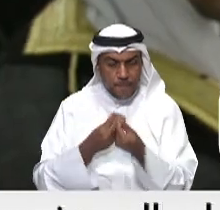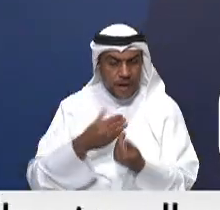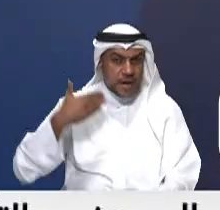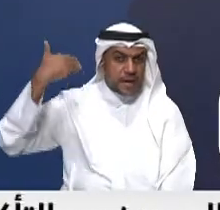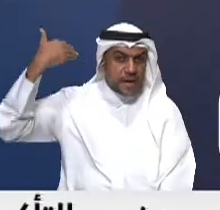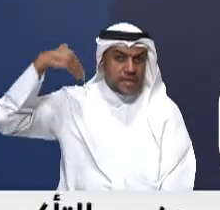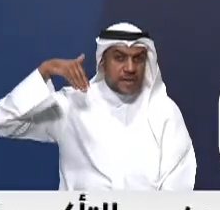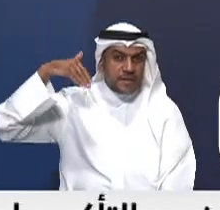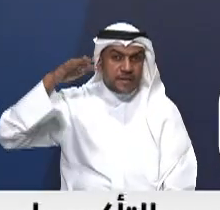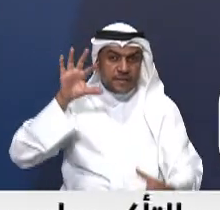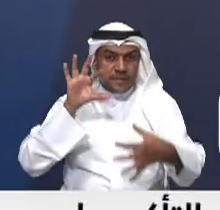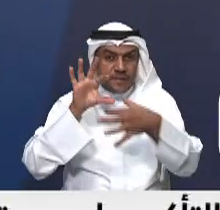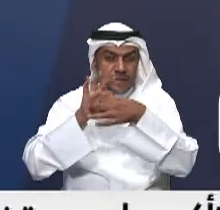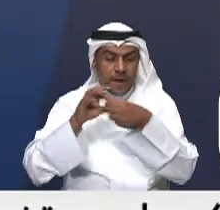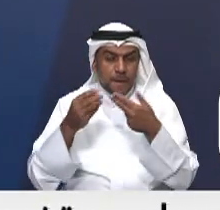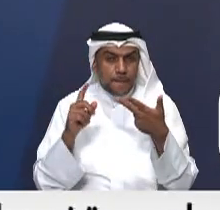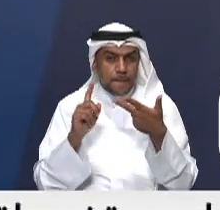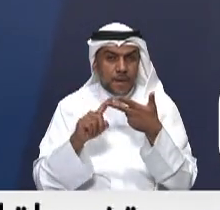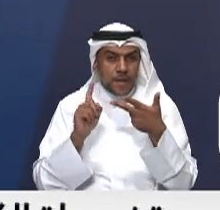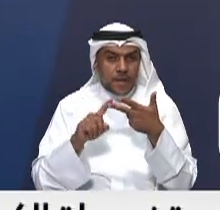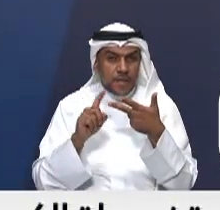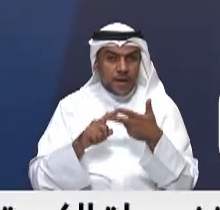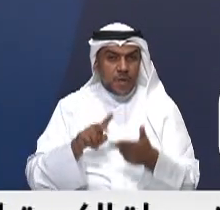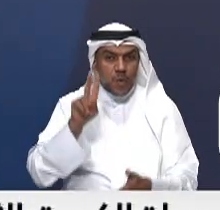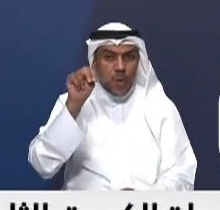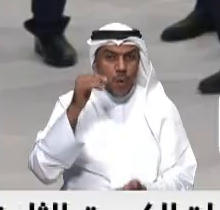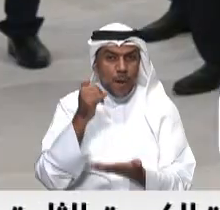ومكتب الامم المتحده لمكافحه